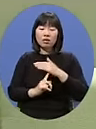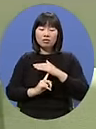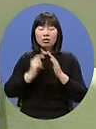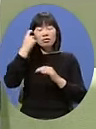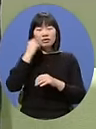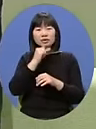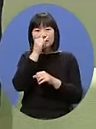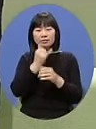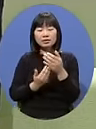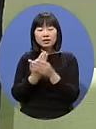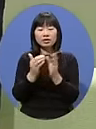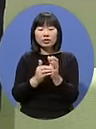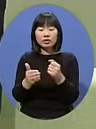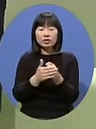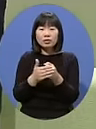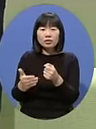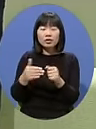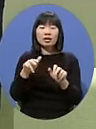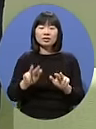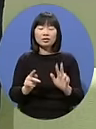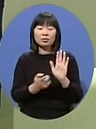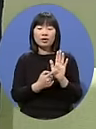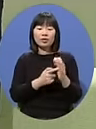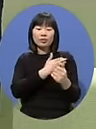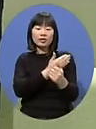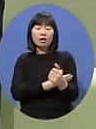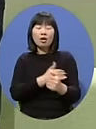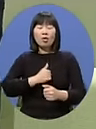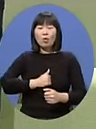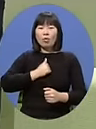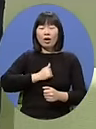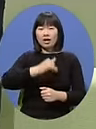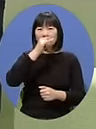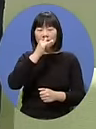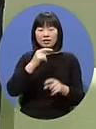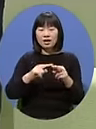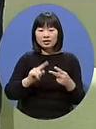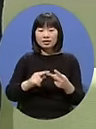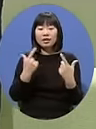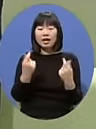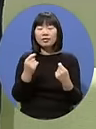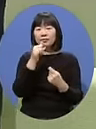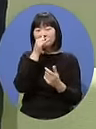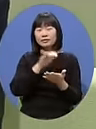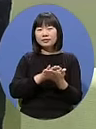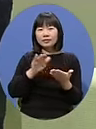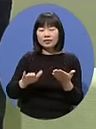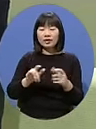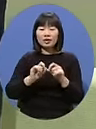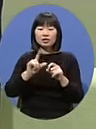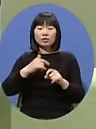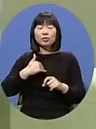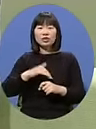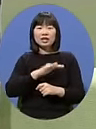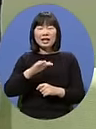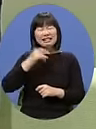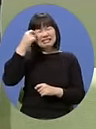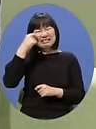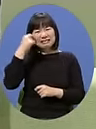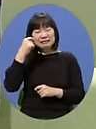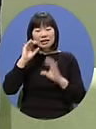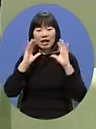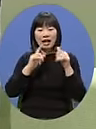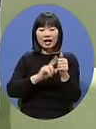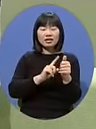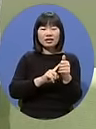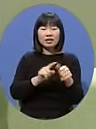같은 것들이 생기니까 굉장히 좀 표현 같은 것들을 화내면서 벌컥한다거나 그래요. 그래서 흔히 우리가 이제 징징대는 애, 별거